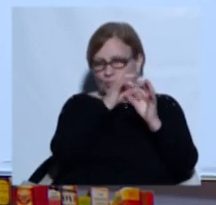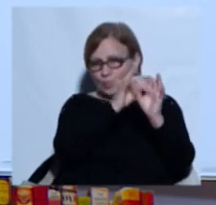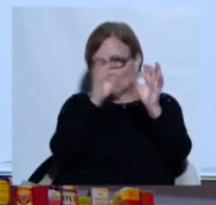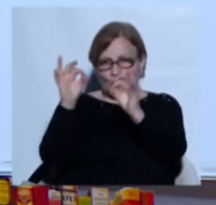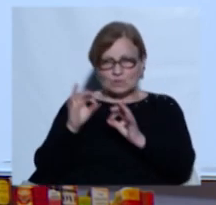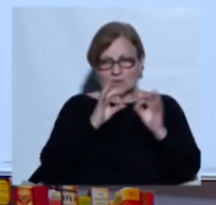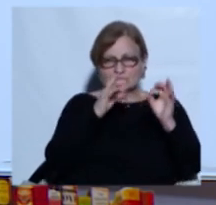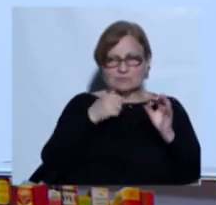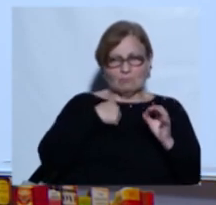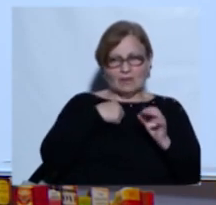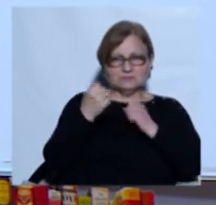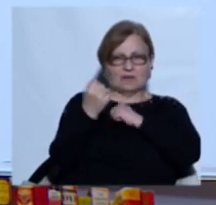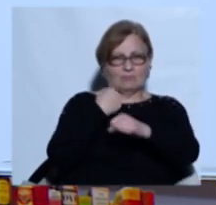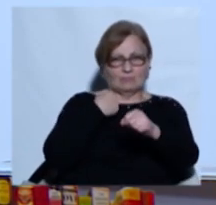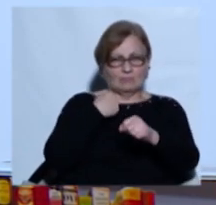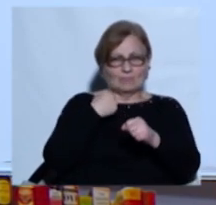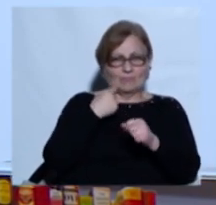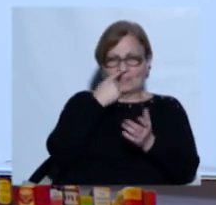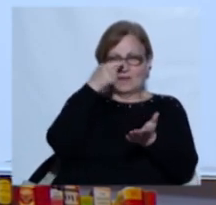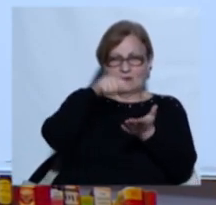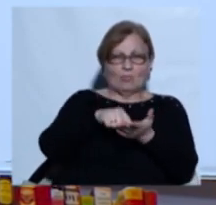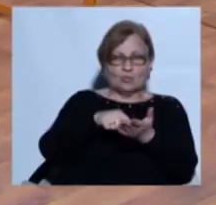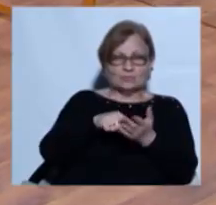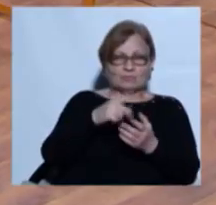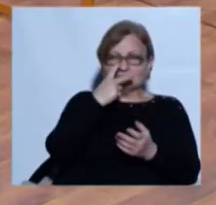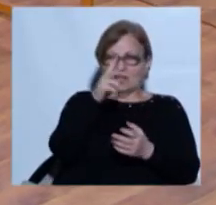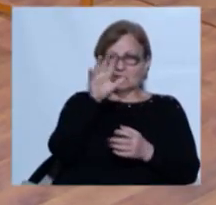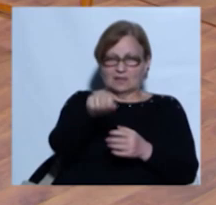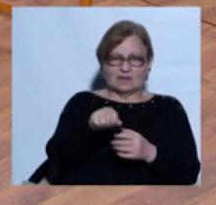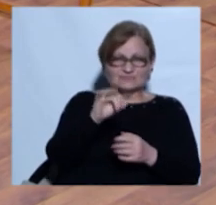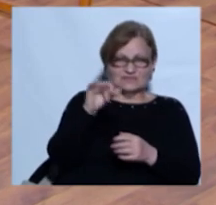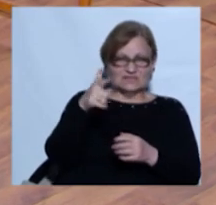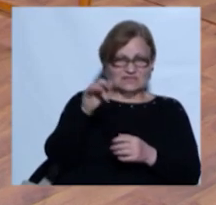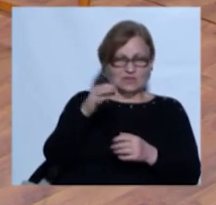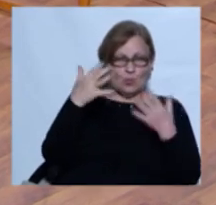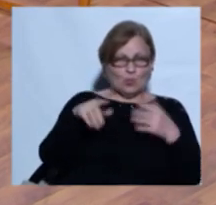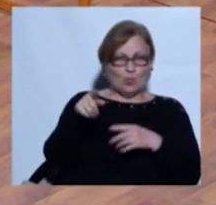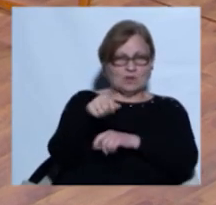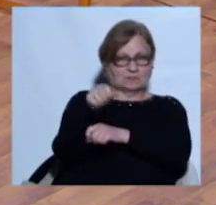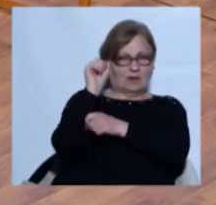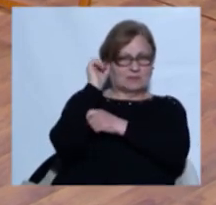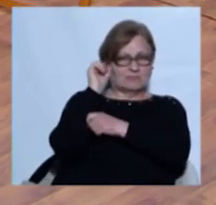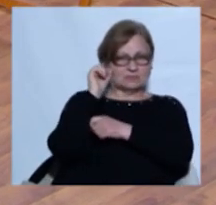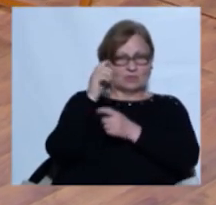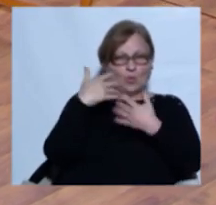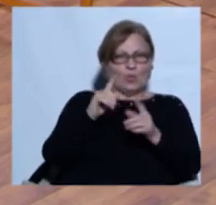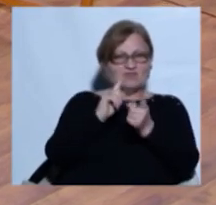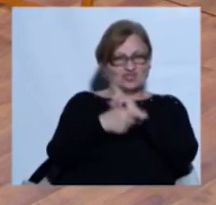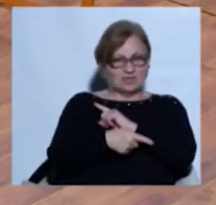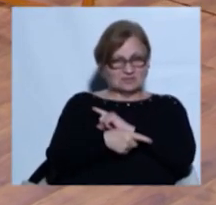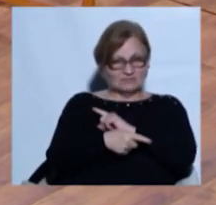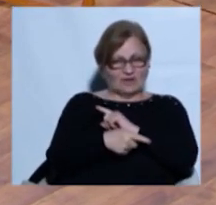თქმა უნდა, ცენტრში მოხვდებათ იგი, იგი რომელიც უკვე წელში გასწორებულია, იგი რომელიც